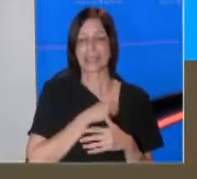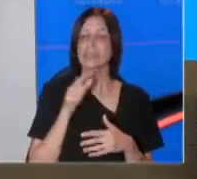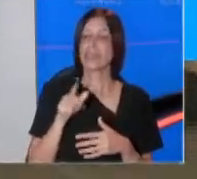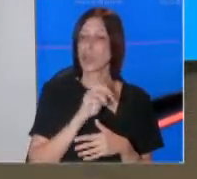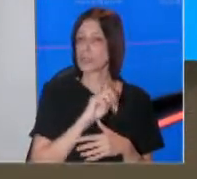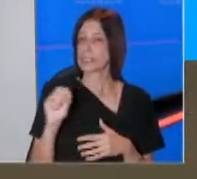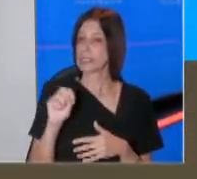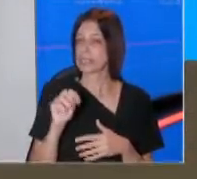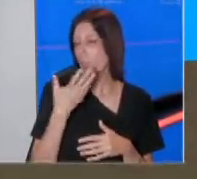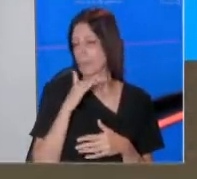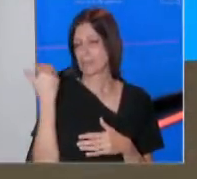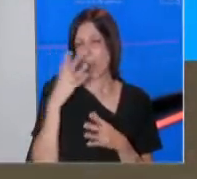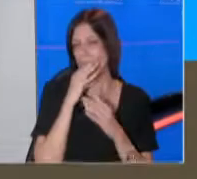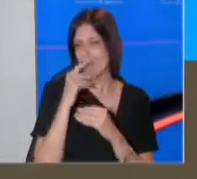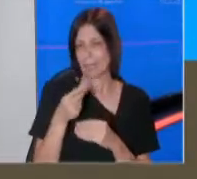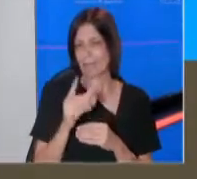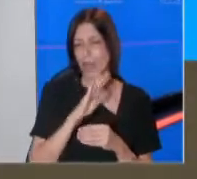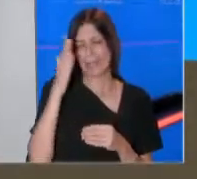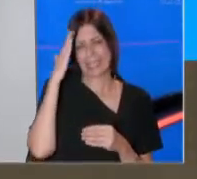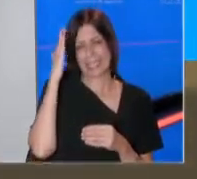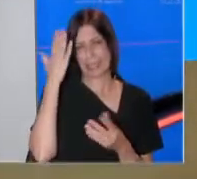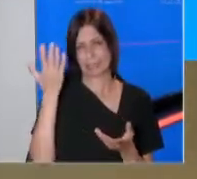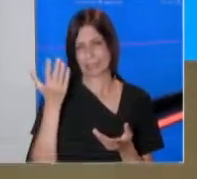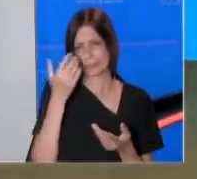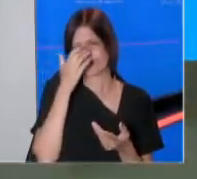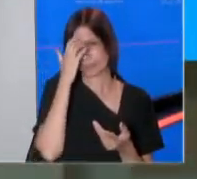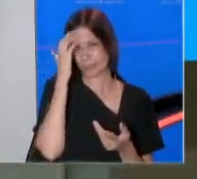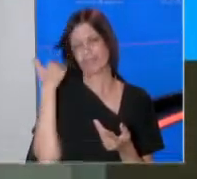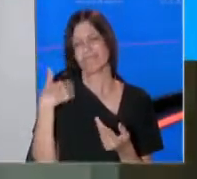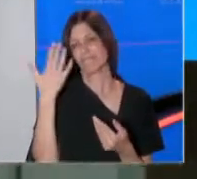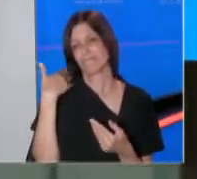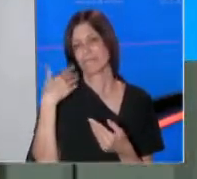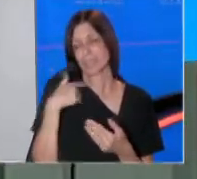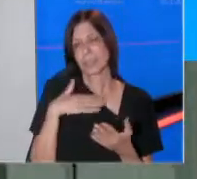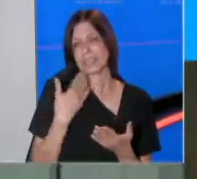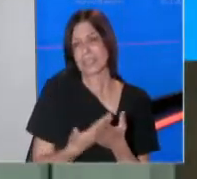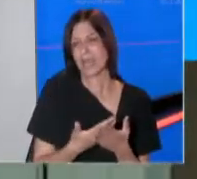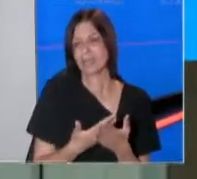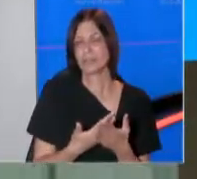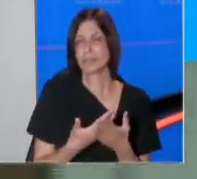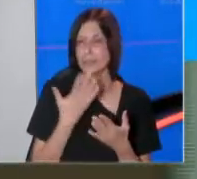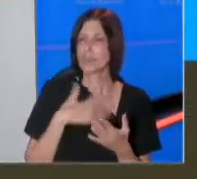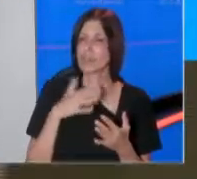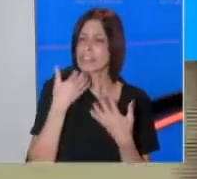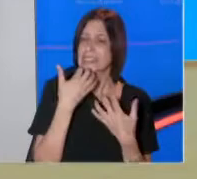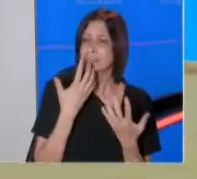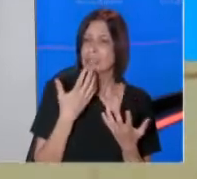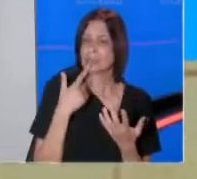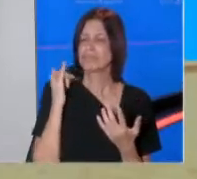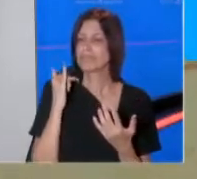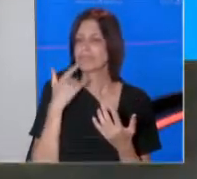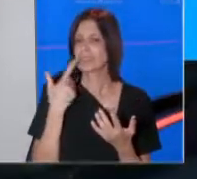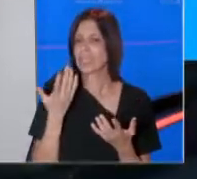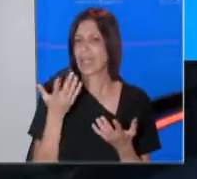נושא שלא מספיק מדברים עליו, לא מספיק מכירים אותו. הייתי חושב, מציעה... זהו, אני רוצה שתסבירי לי, מה